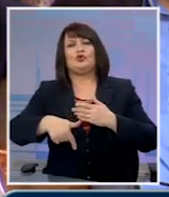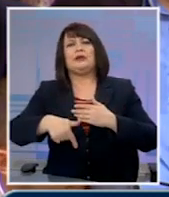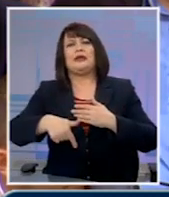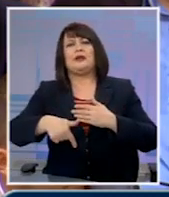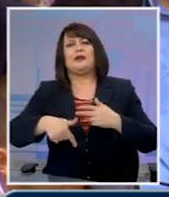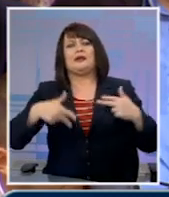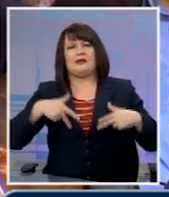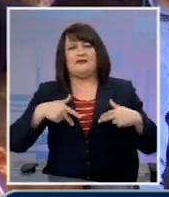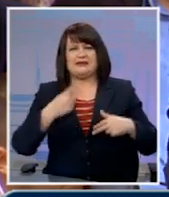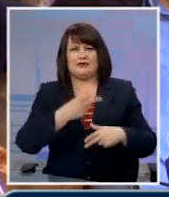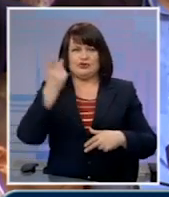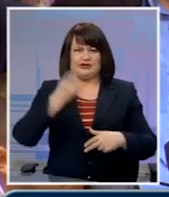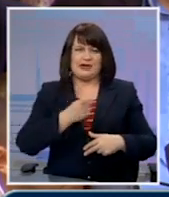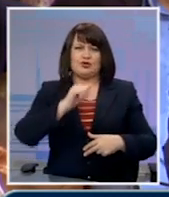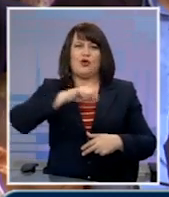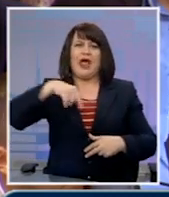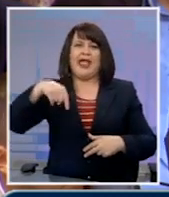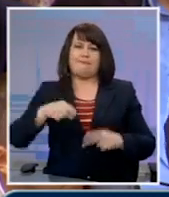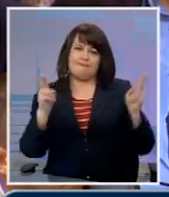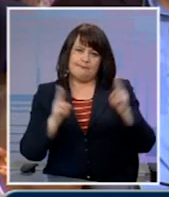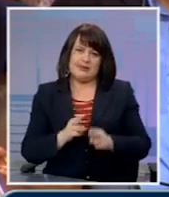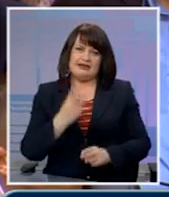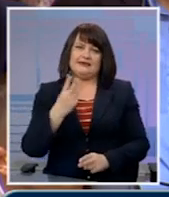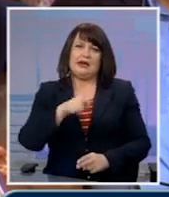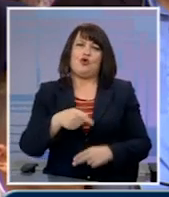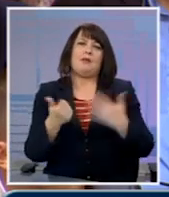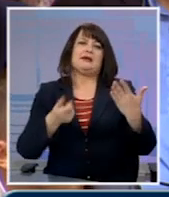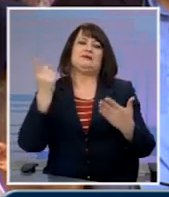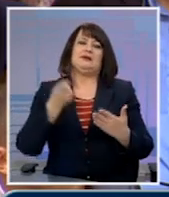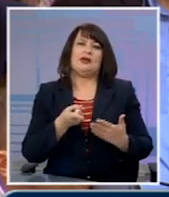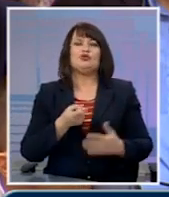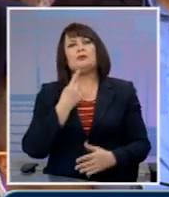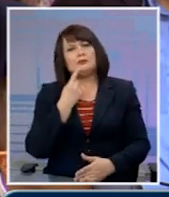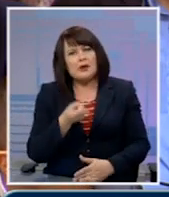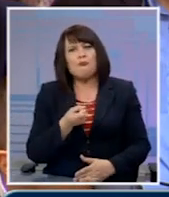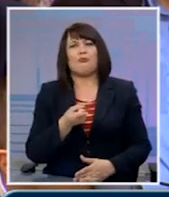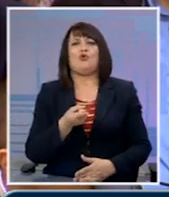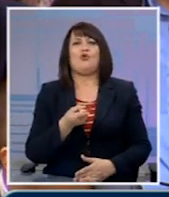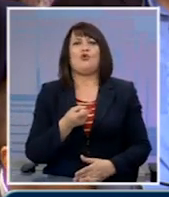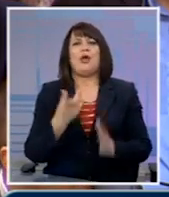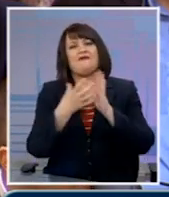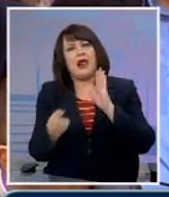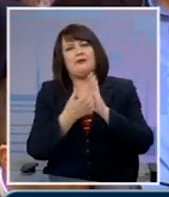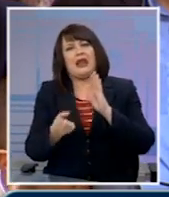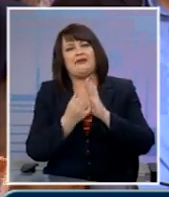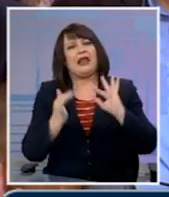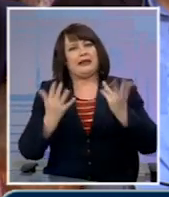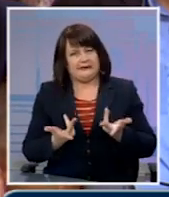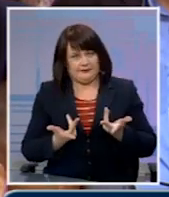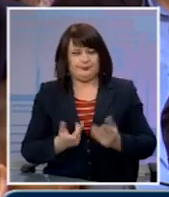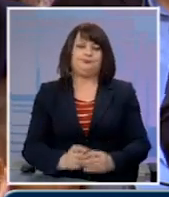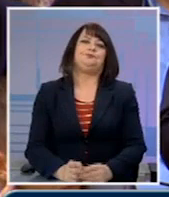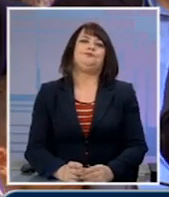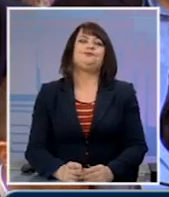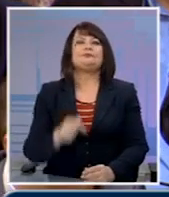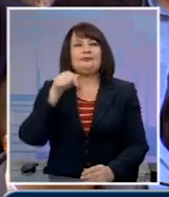κυβερνήσεως κατά 2% του αεπ στο 3,6 και να μιλήσω για τις εξαιρέσεις διότι